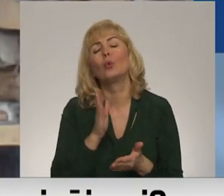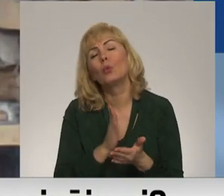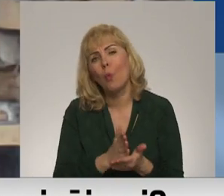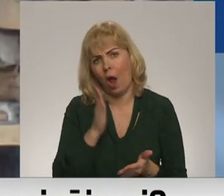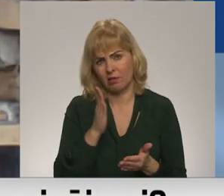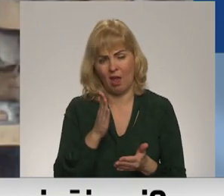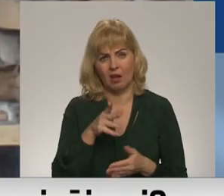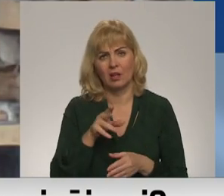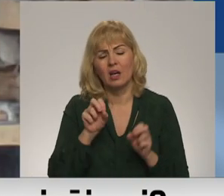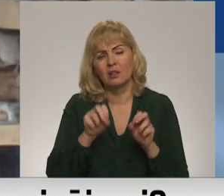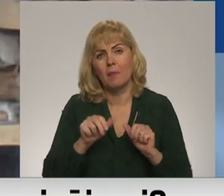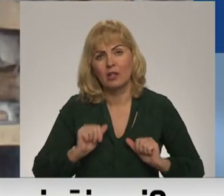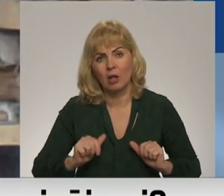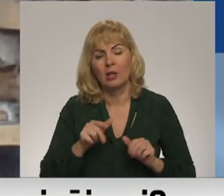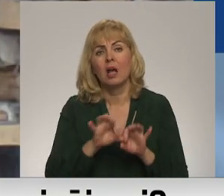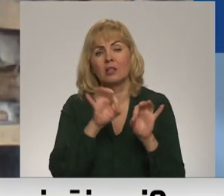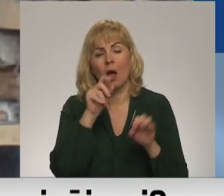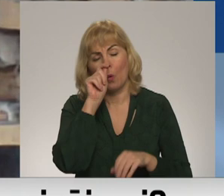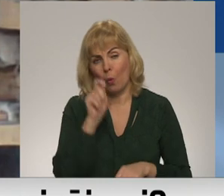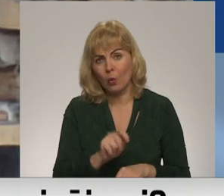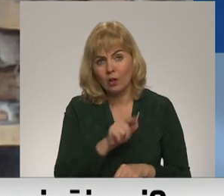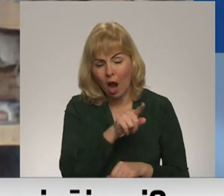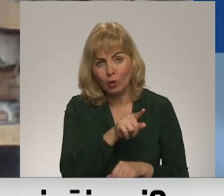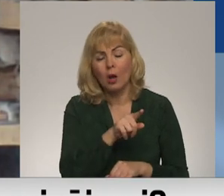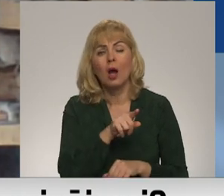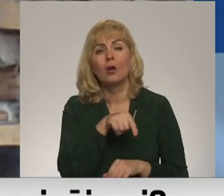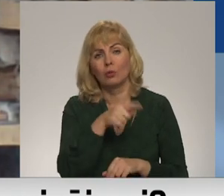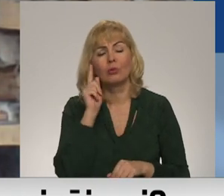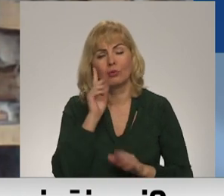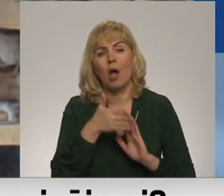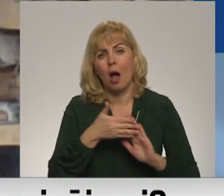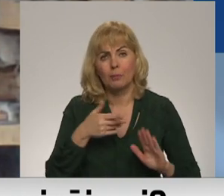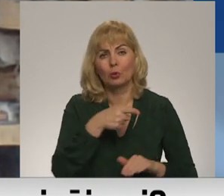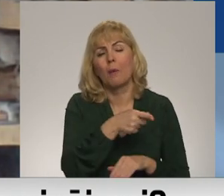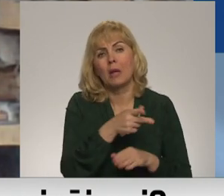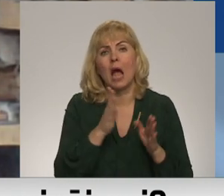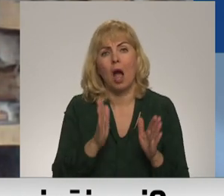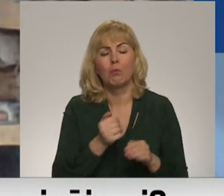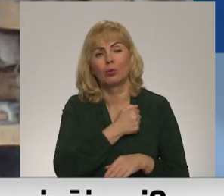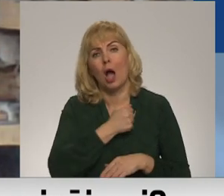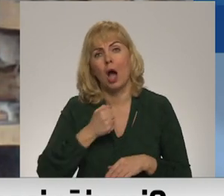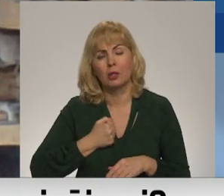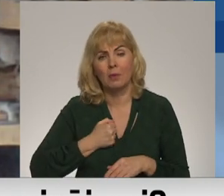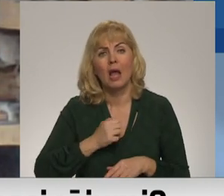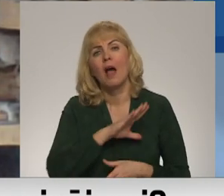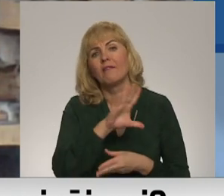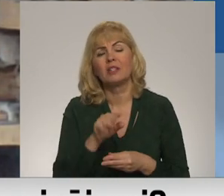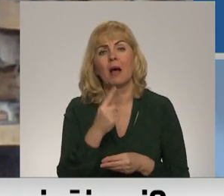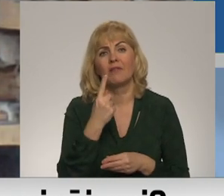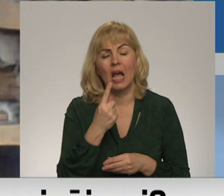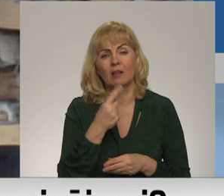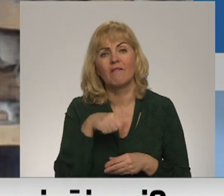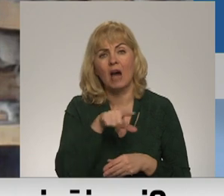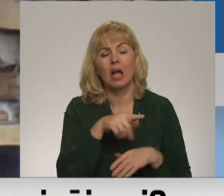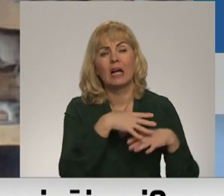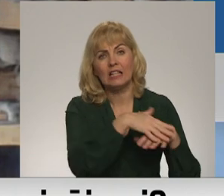Noteikti iesaistās spēcdienesti. Ja mēs sākam ar Ukrainas pusi, Ukrainas pusē, saprotams, ir jābūt armijai vismaz vienā, ja ne vairākām struktūrām,